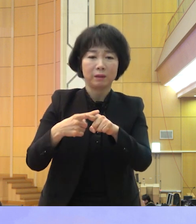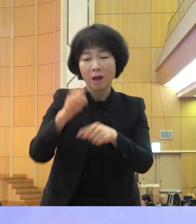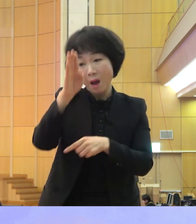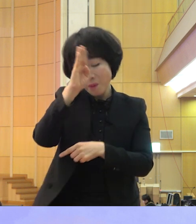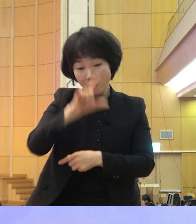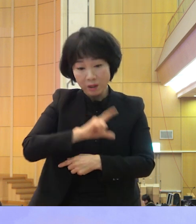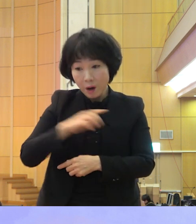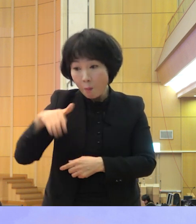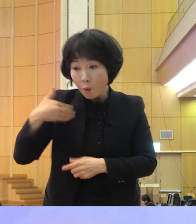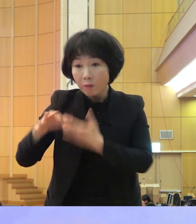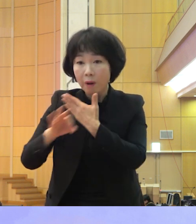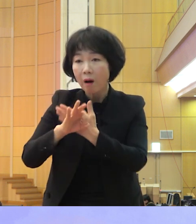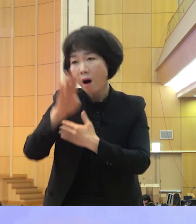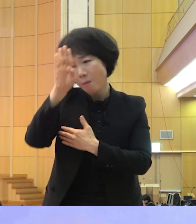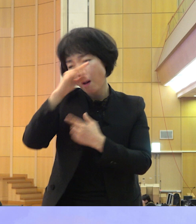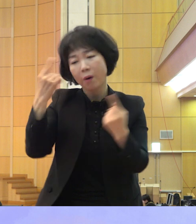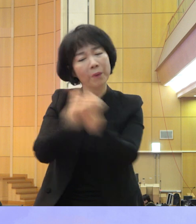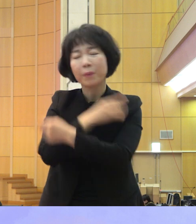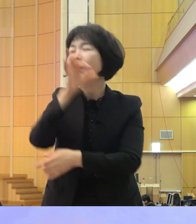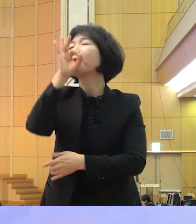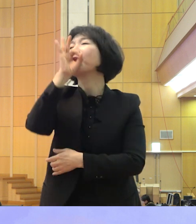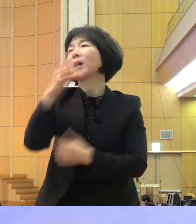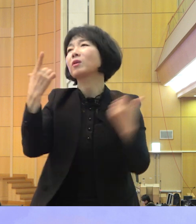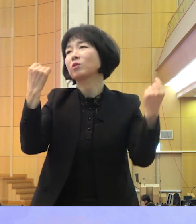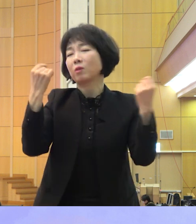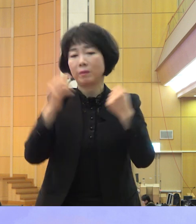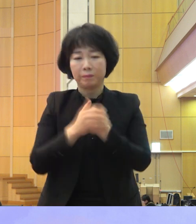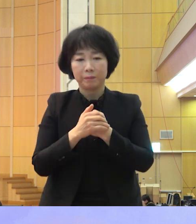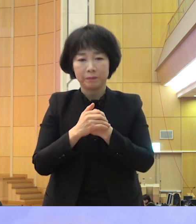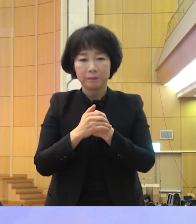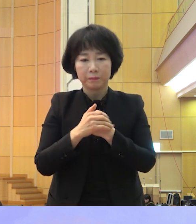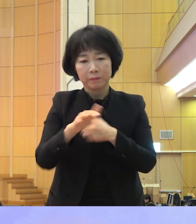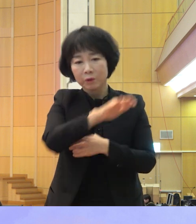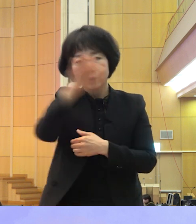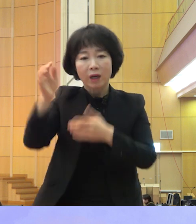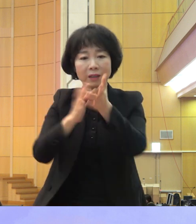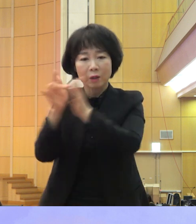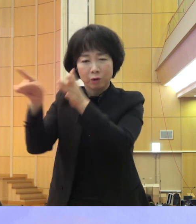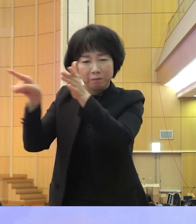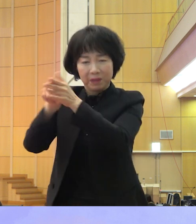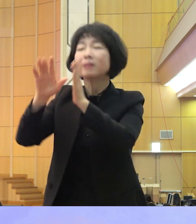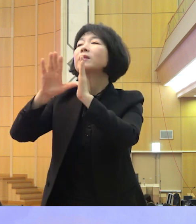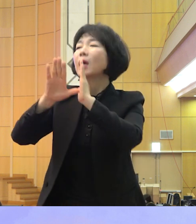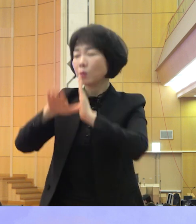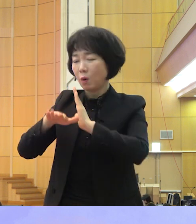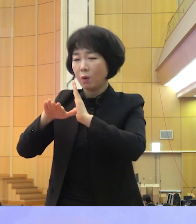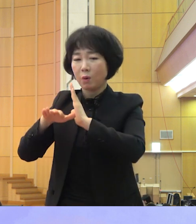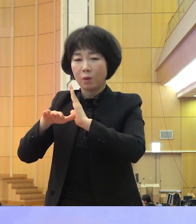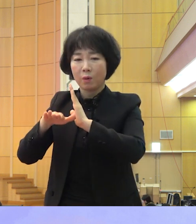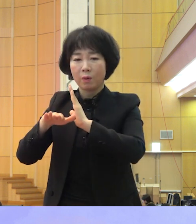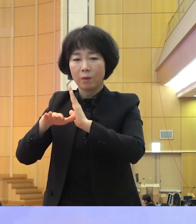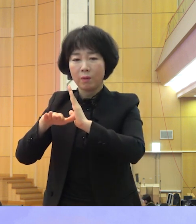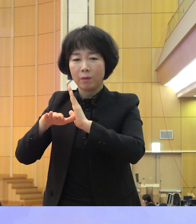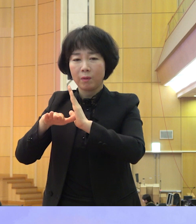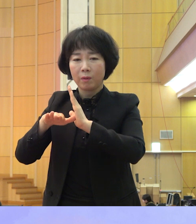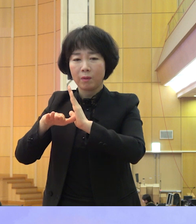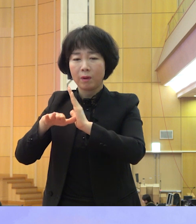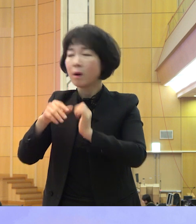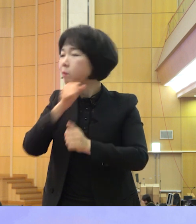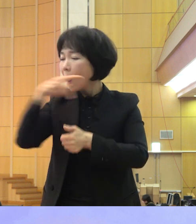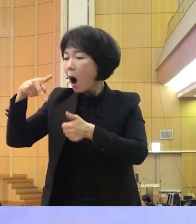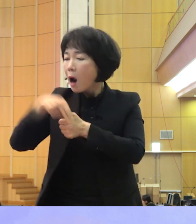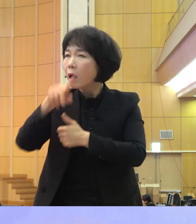병명을 모르면 병을 고칠 수 없습니다. 이같이 우리가 주님을 믿노라 하면서도